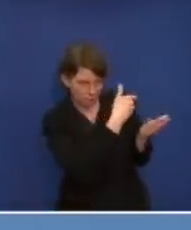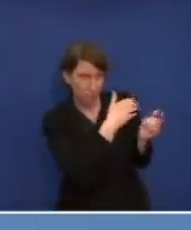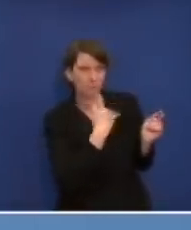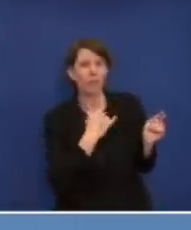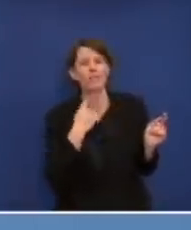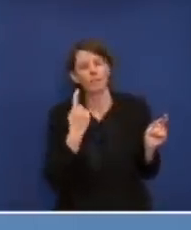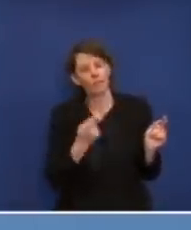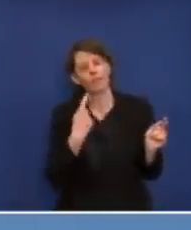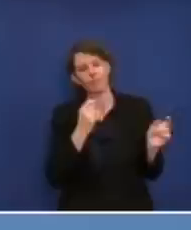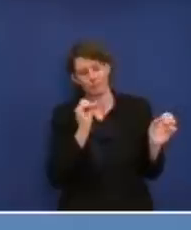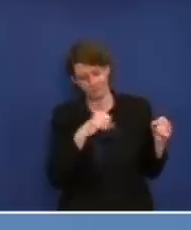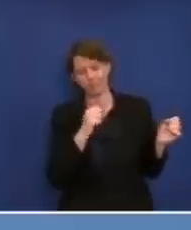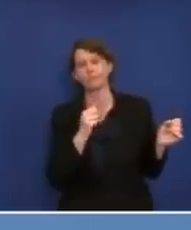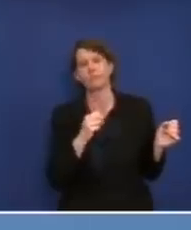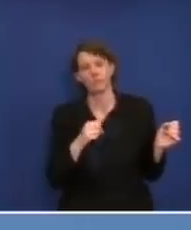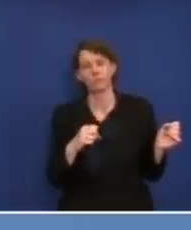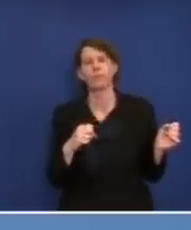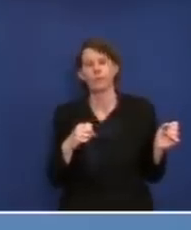verständigt,